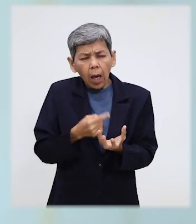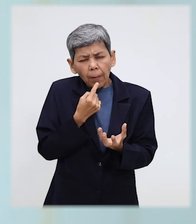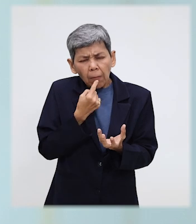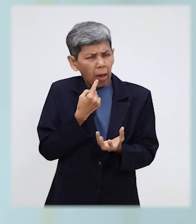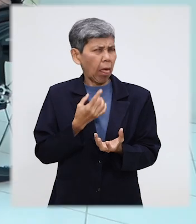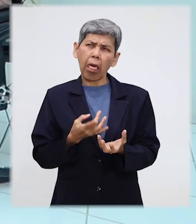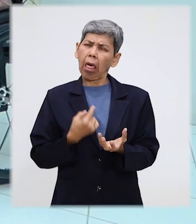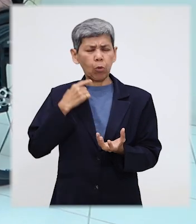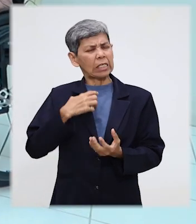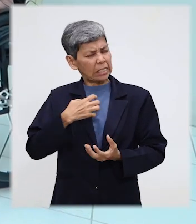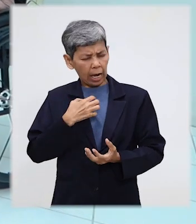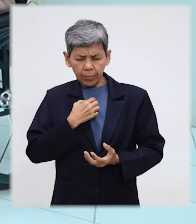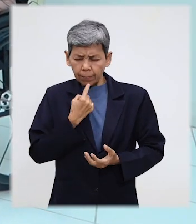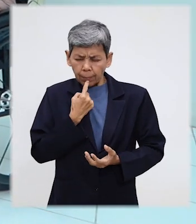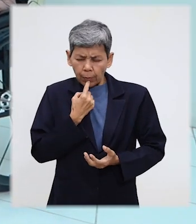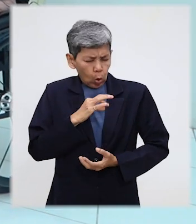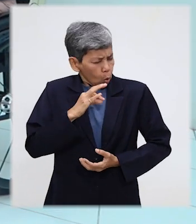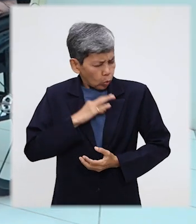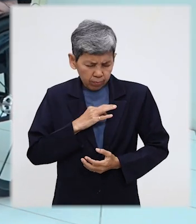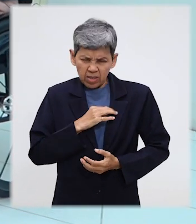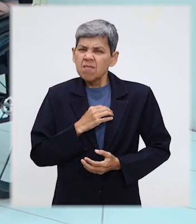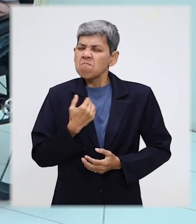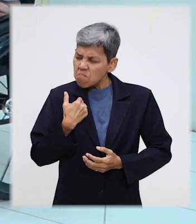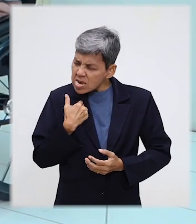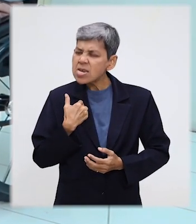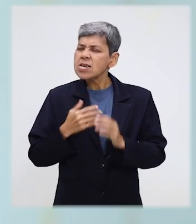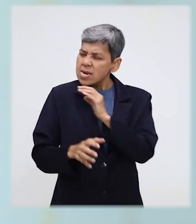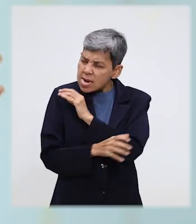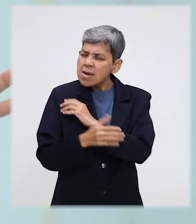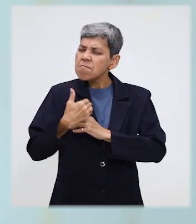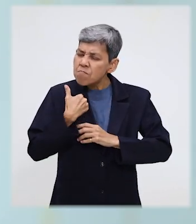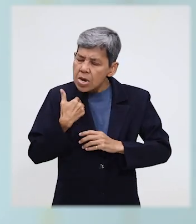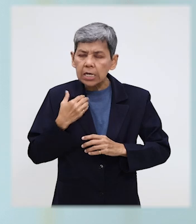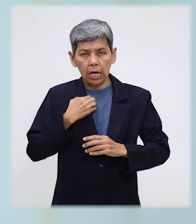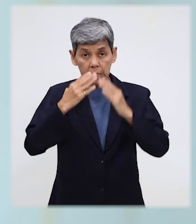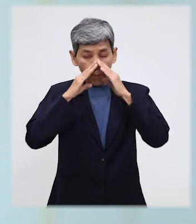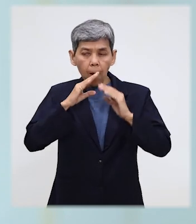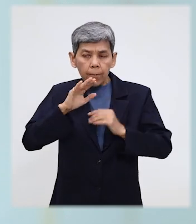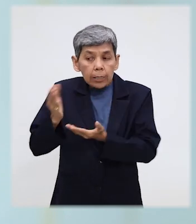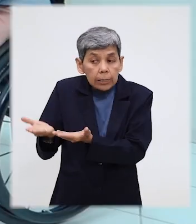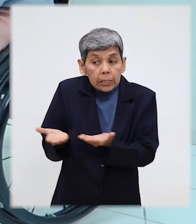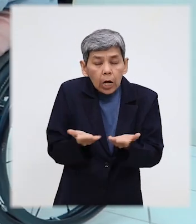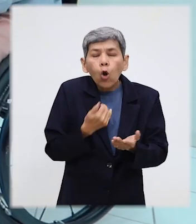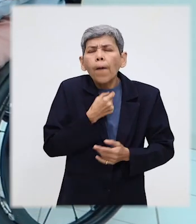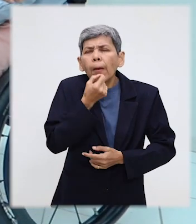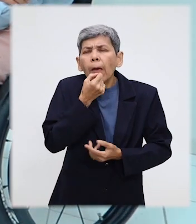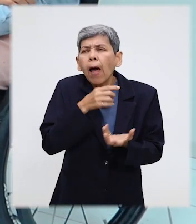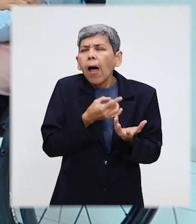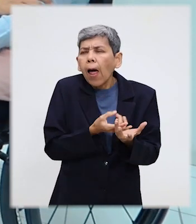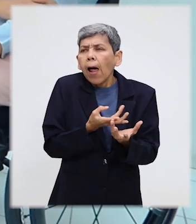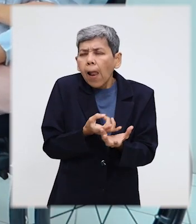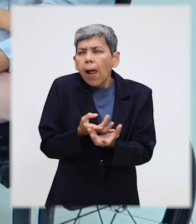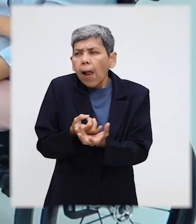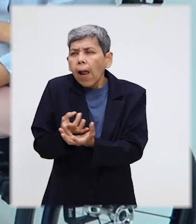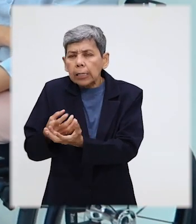แยกกันไม่ออกทำยังไงให้มันเกิดมูลค่ามันรู้สึกว่าเฮ้ยมันมูลค่าได้เราเอาคนพิการเนี่ยทางสายตามาชิมแล้วแยกเรียกว่ามันมี